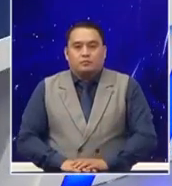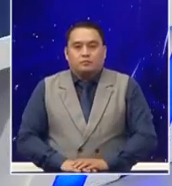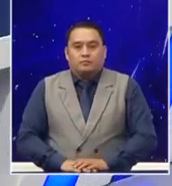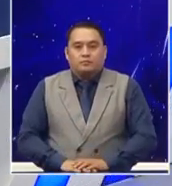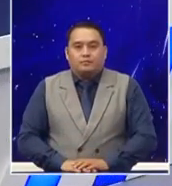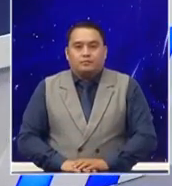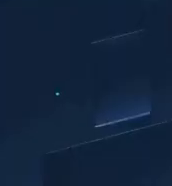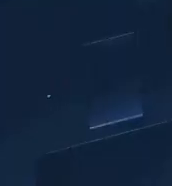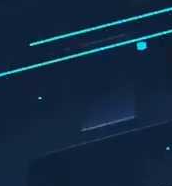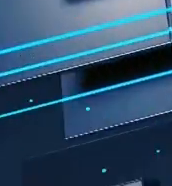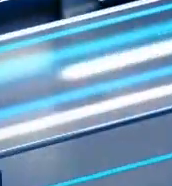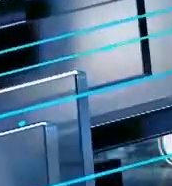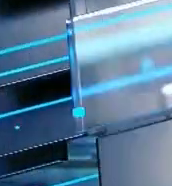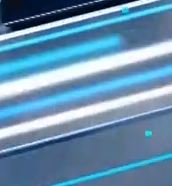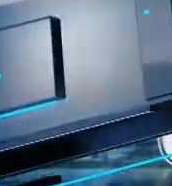важном.